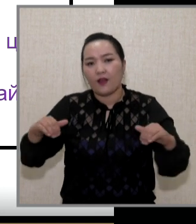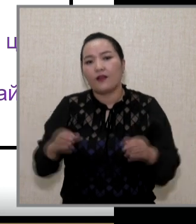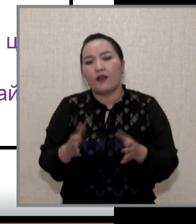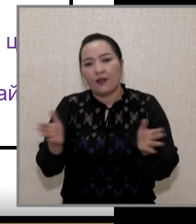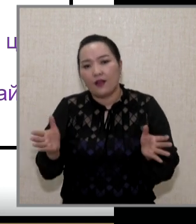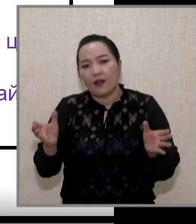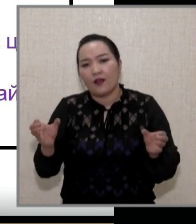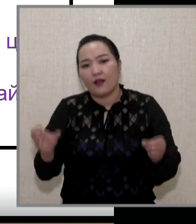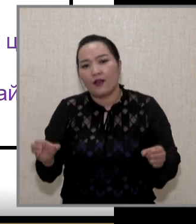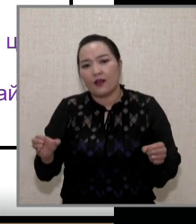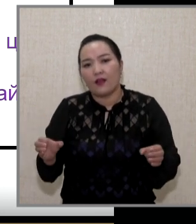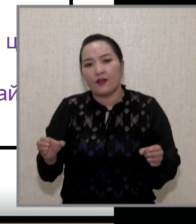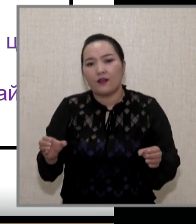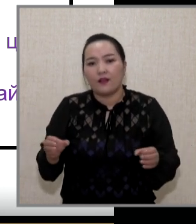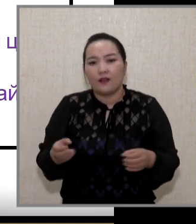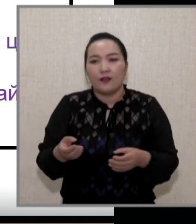За эхлээд бол